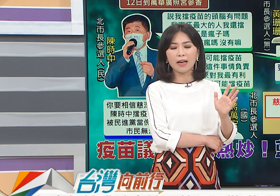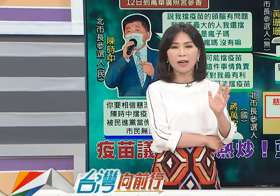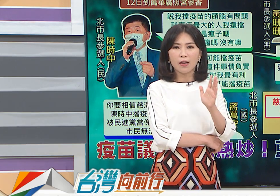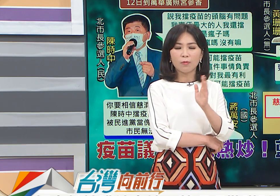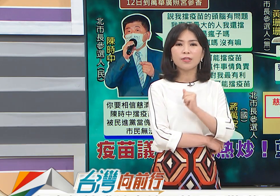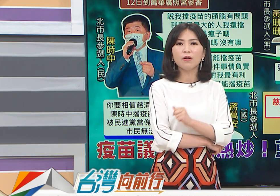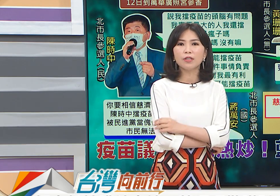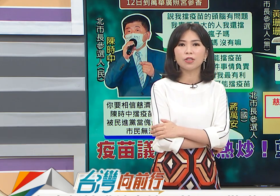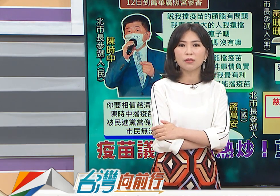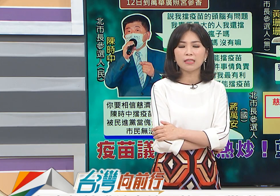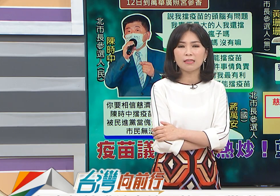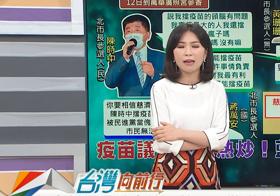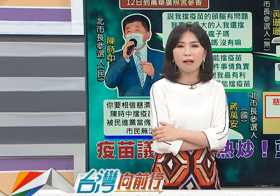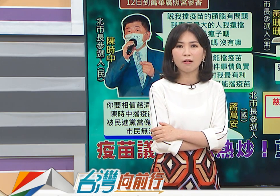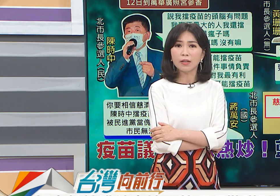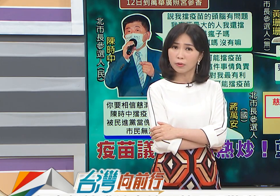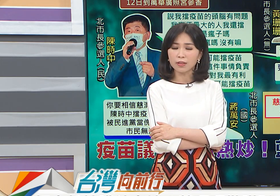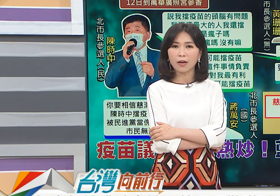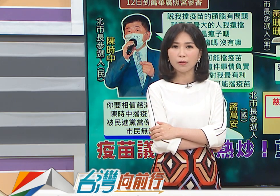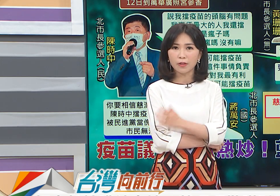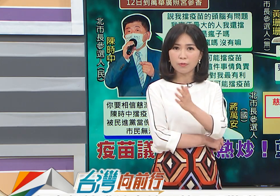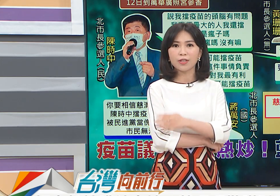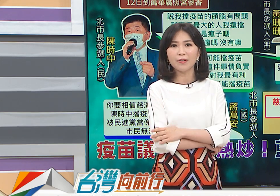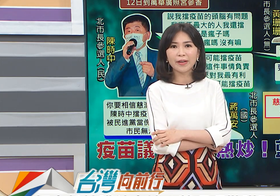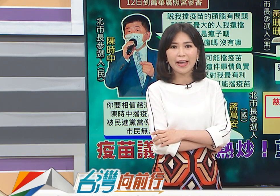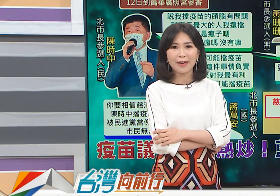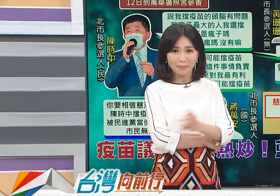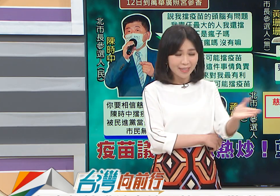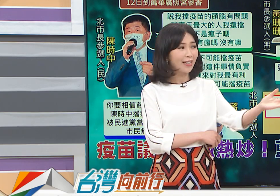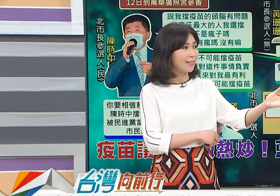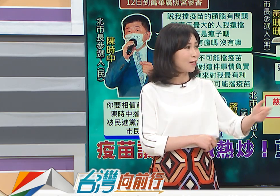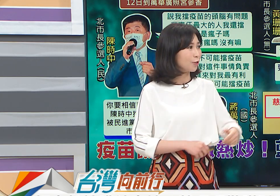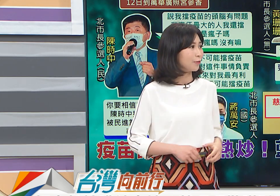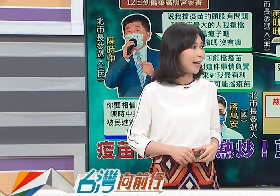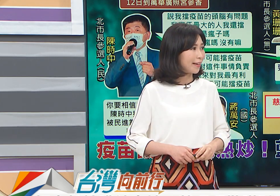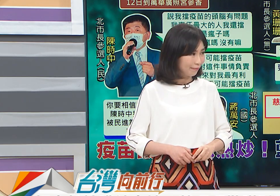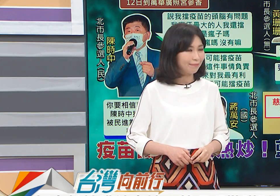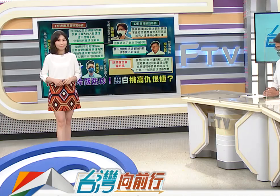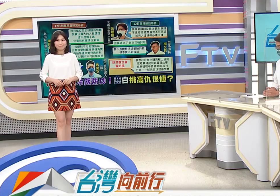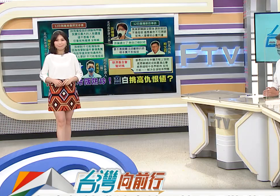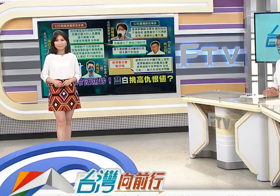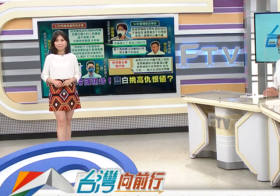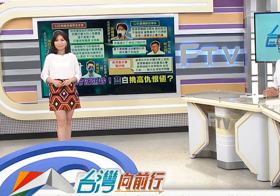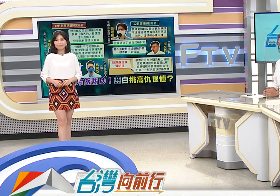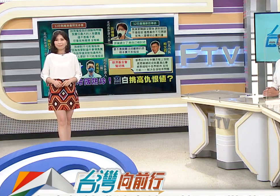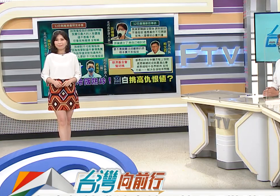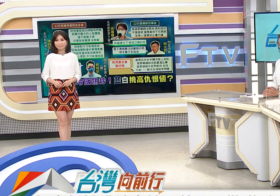批吗？我们稍微休息一下哦，更多的讨论我们稍回来再来请教首达。